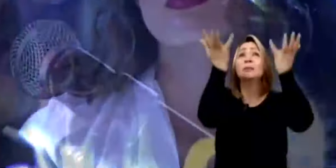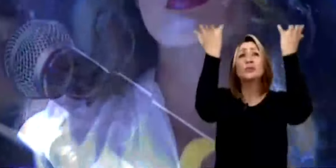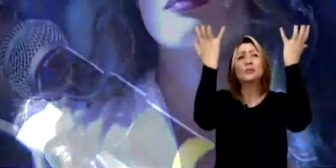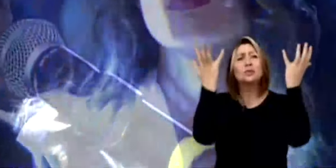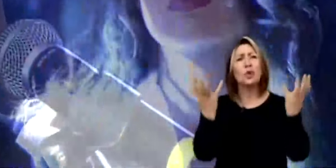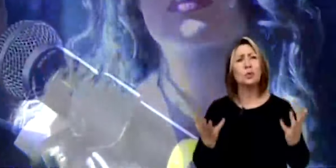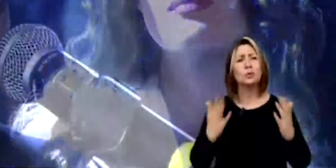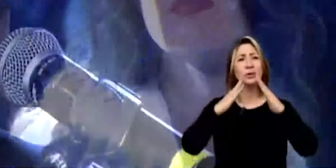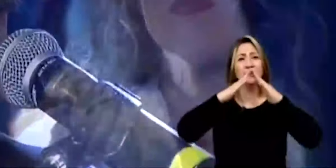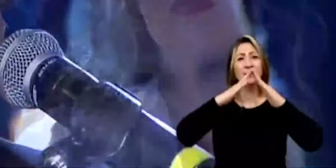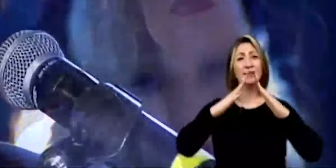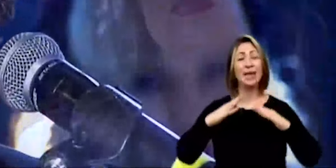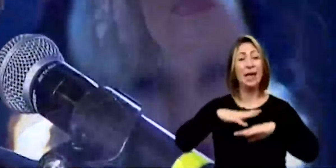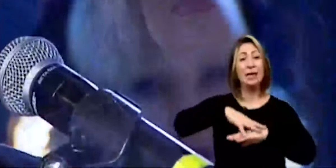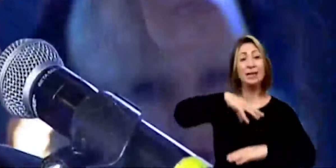çökmüş